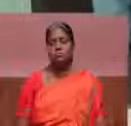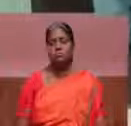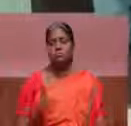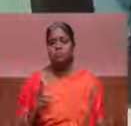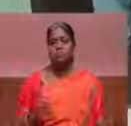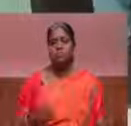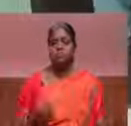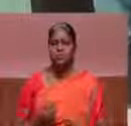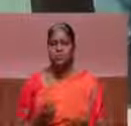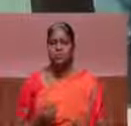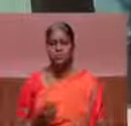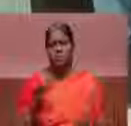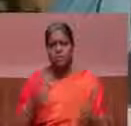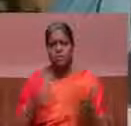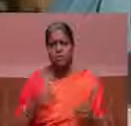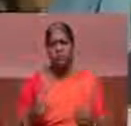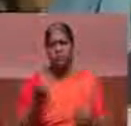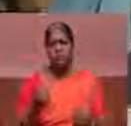சார், உங்களால் சுயமாக வாக்களிக்க முடியுமா?